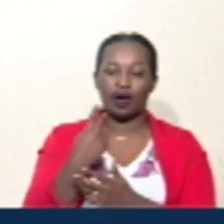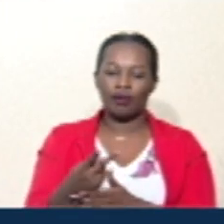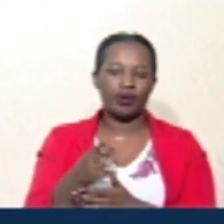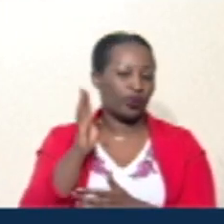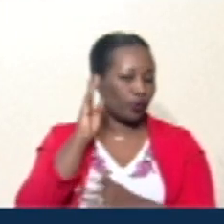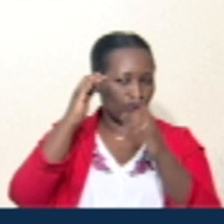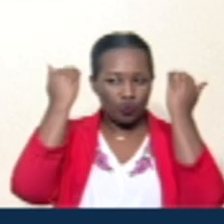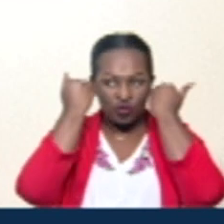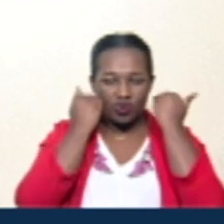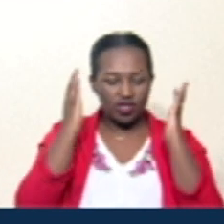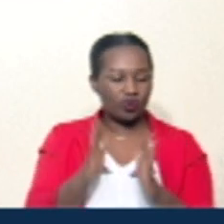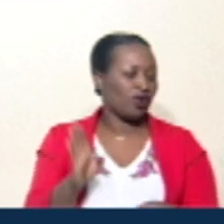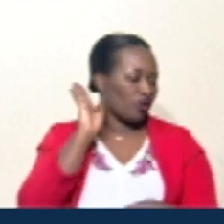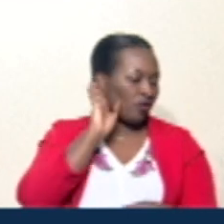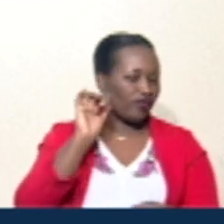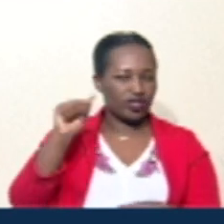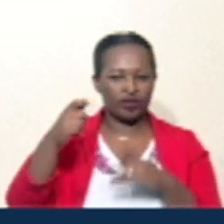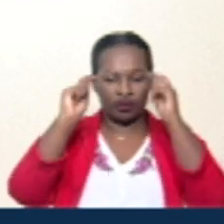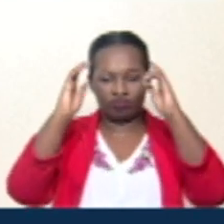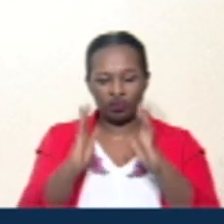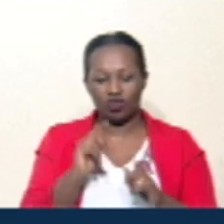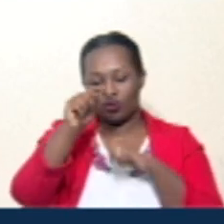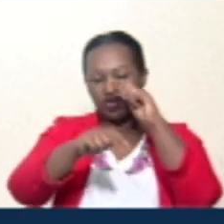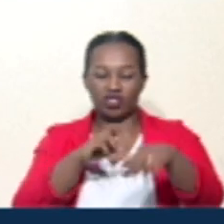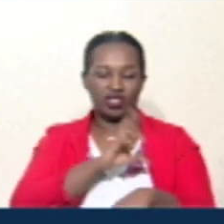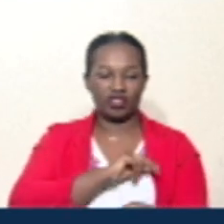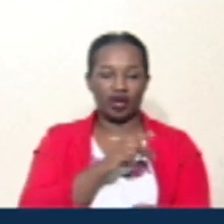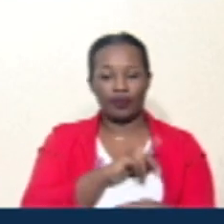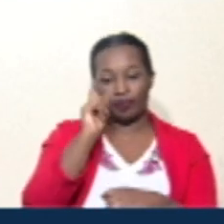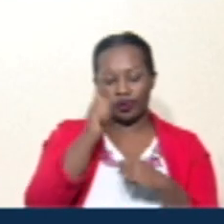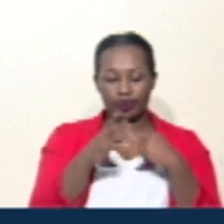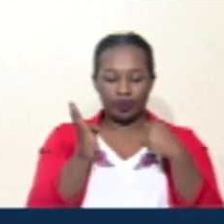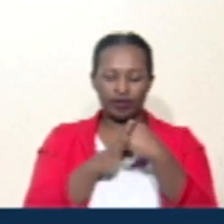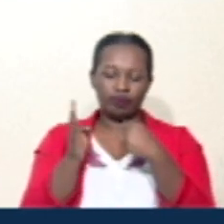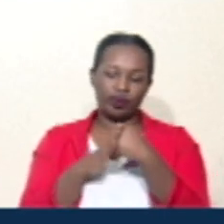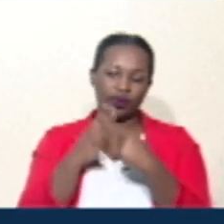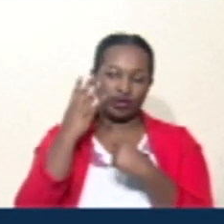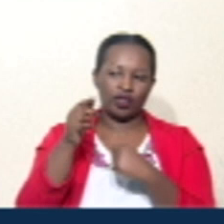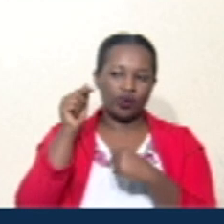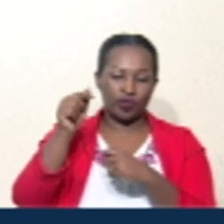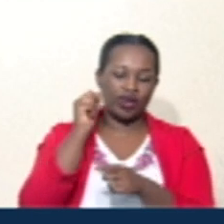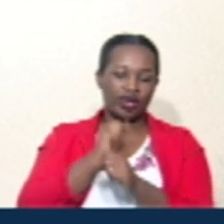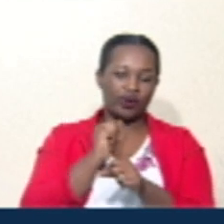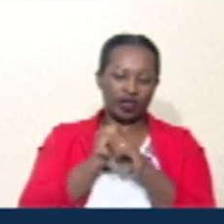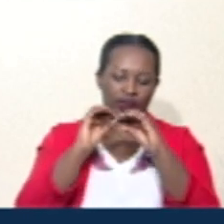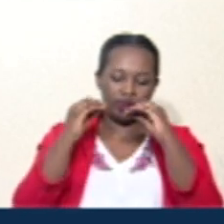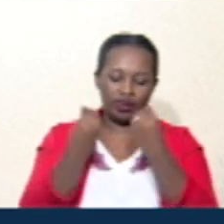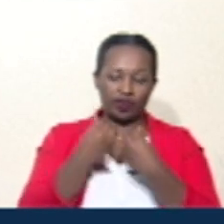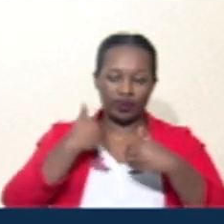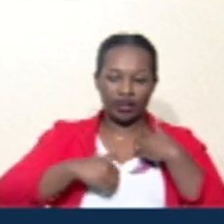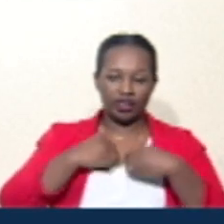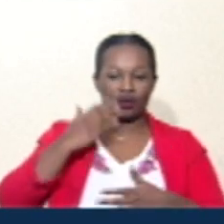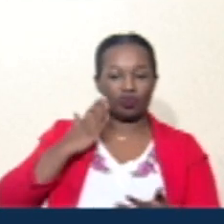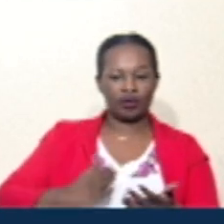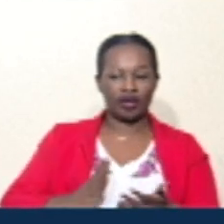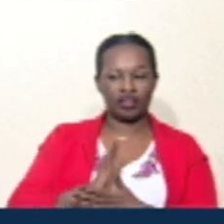mutangabuhamya wo ku ruhande rw'ubushinjacyaha mu gihe 1994 uwo mutangabuhamya akaba yarakoraga mu miryango iharanira uburenganzira bwa muntu